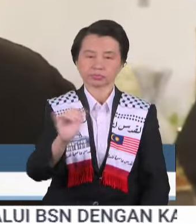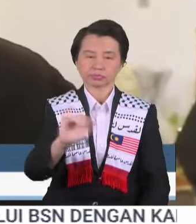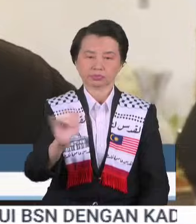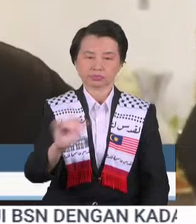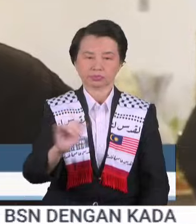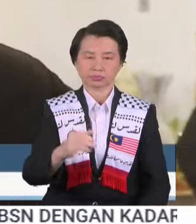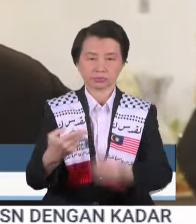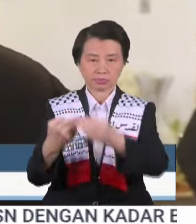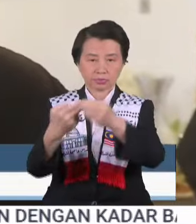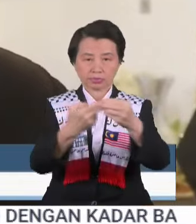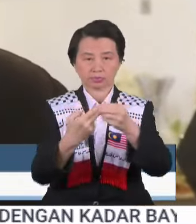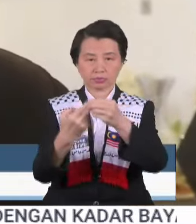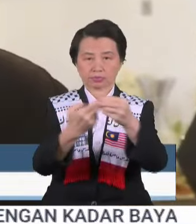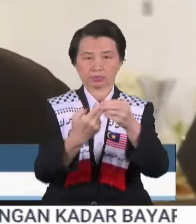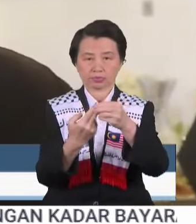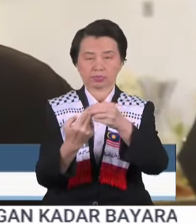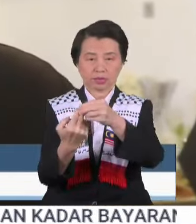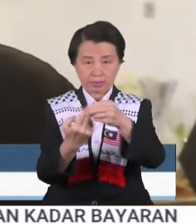perpaduan